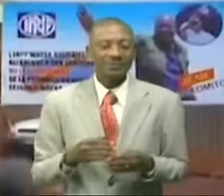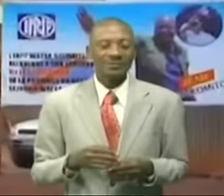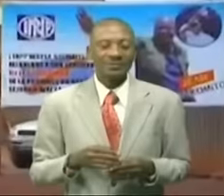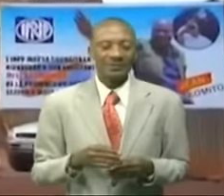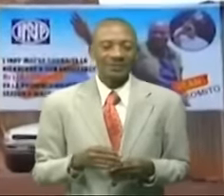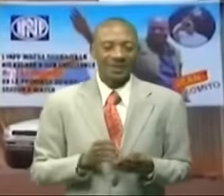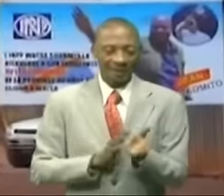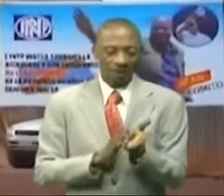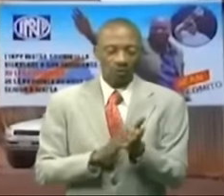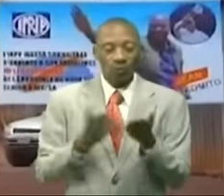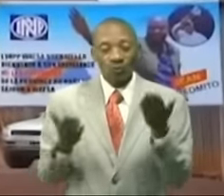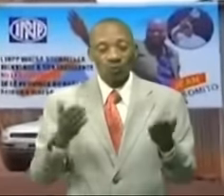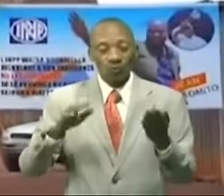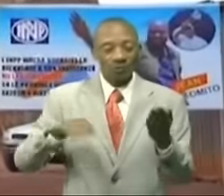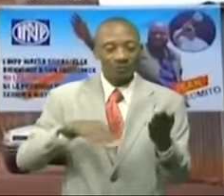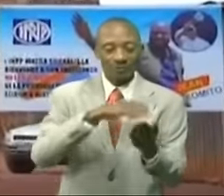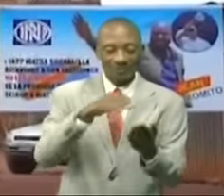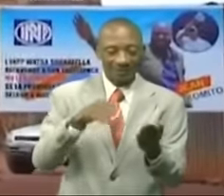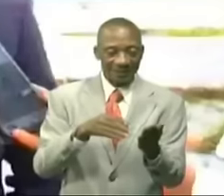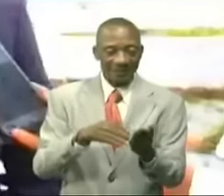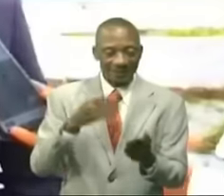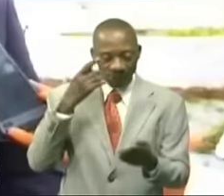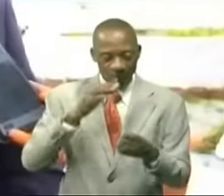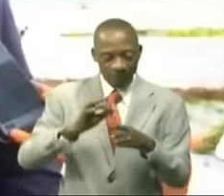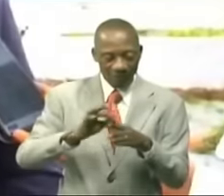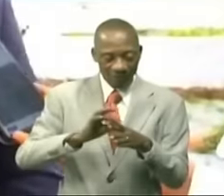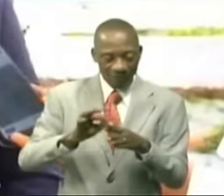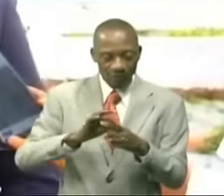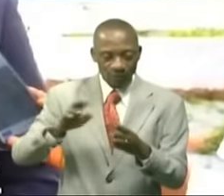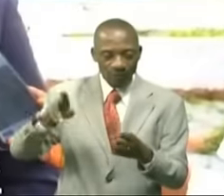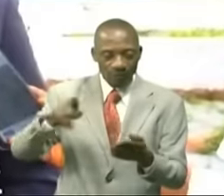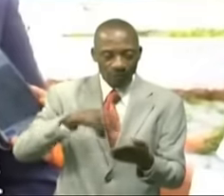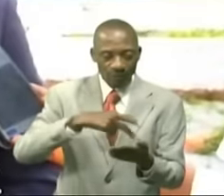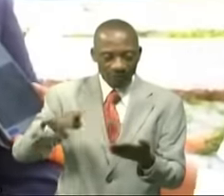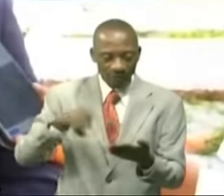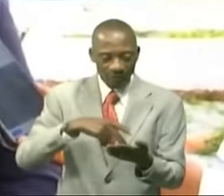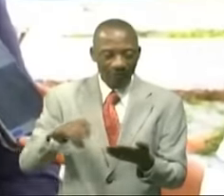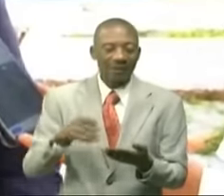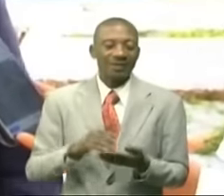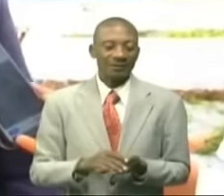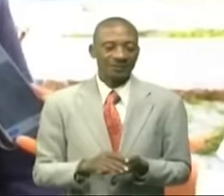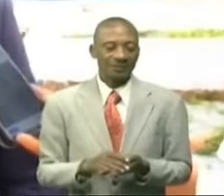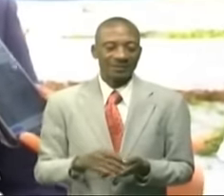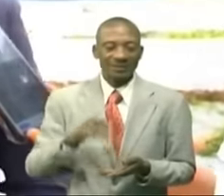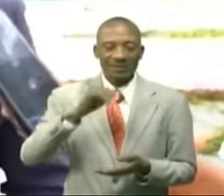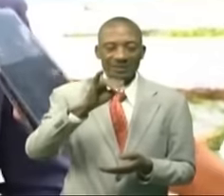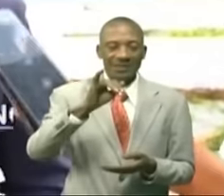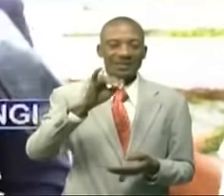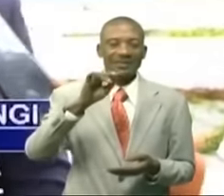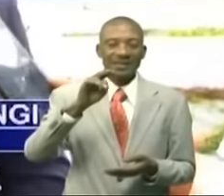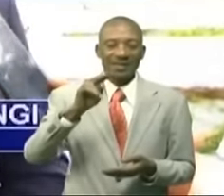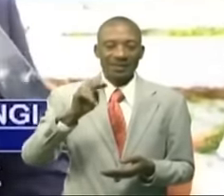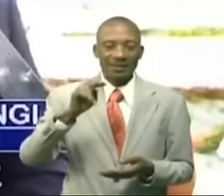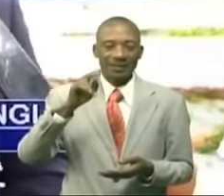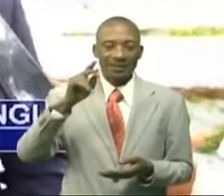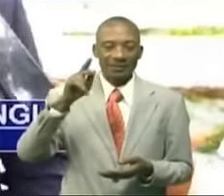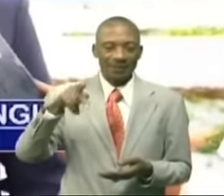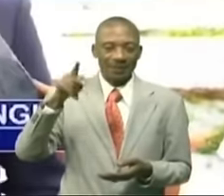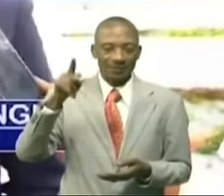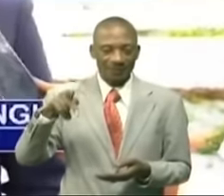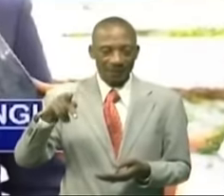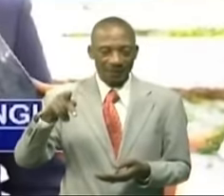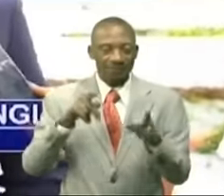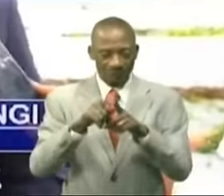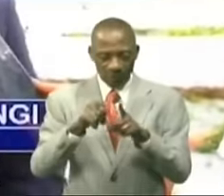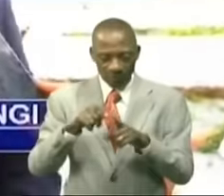jusqu'à aujourd'hui, l'INPP est encore locataire. Nous avons exprimé notre premier souci d'avoir d'abord un terrain propre à nous, que le gouverneur